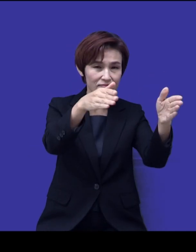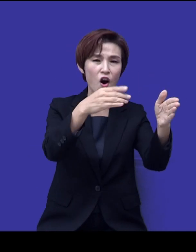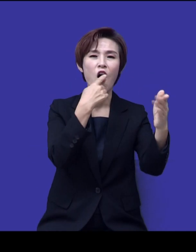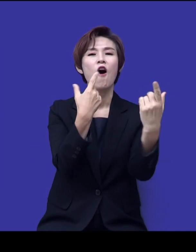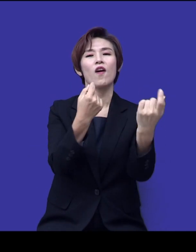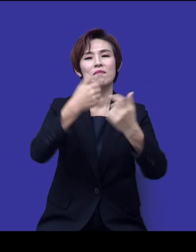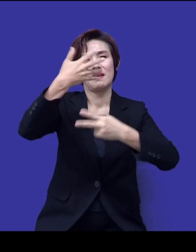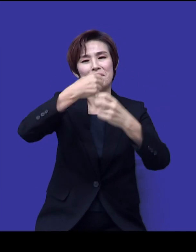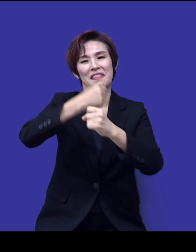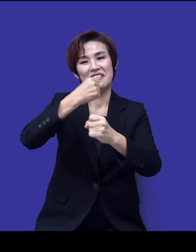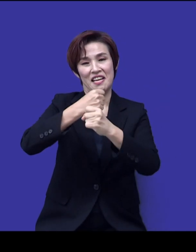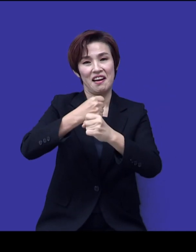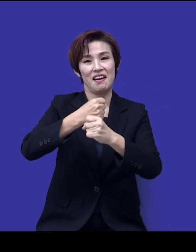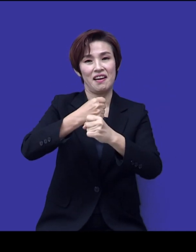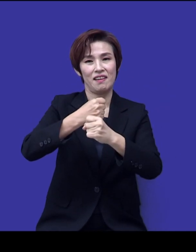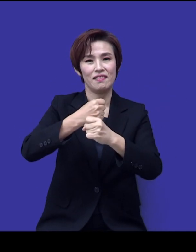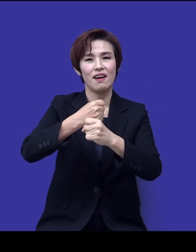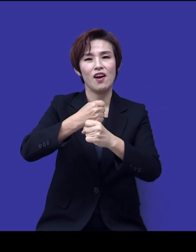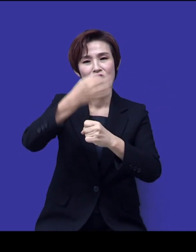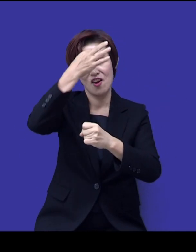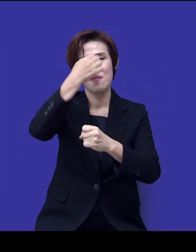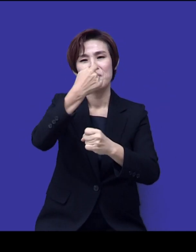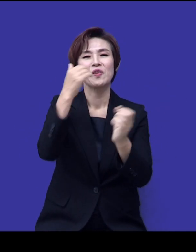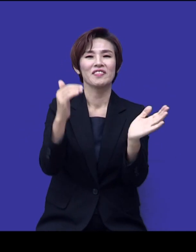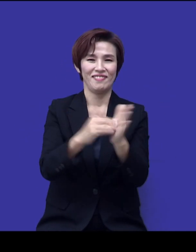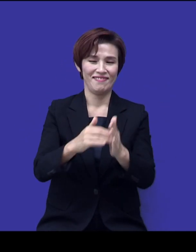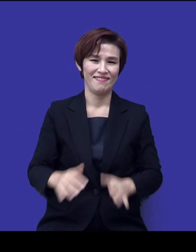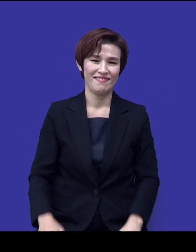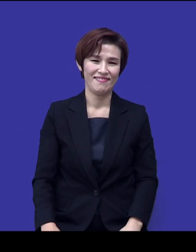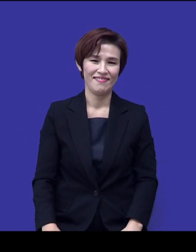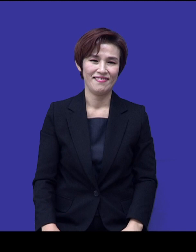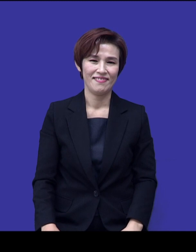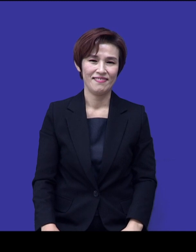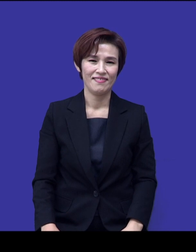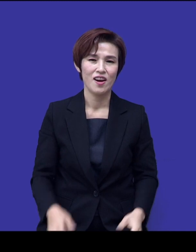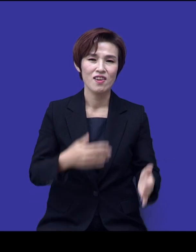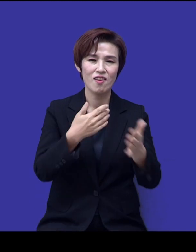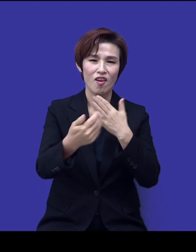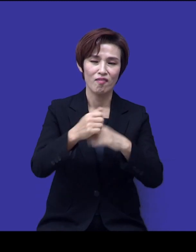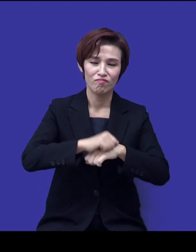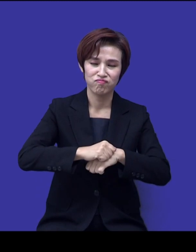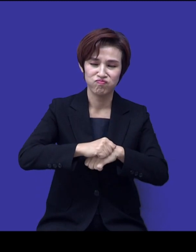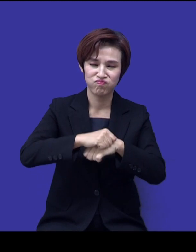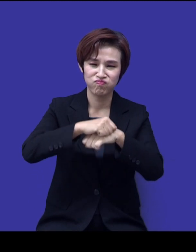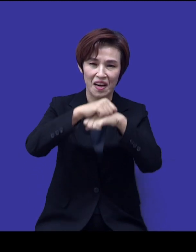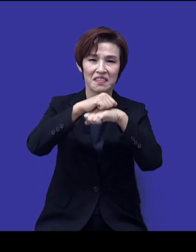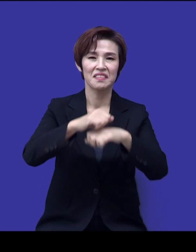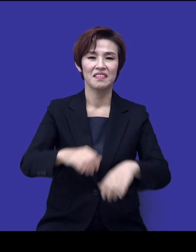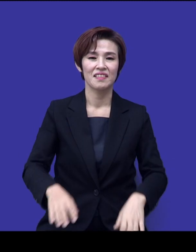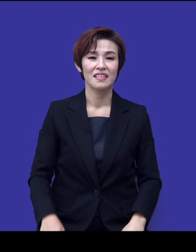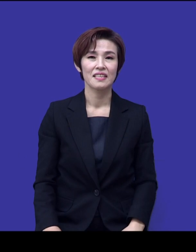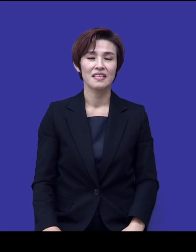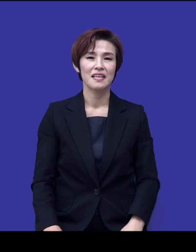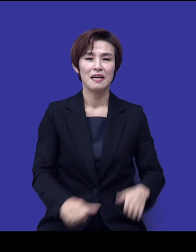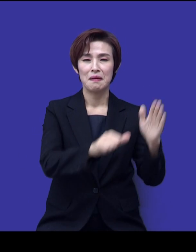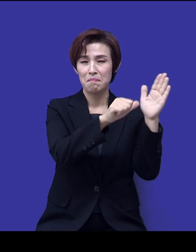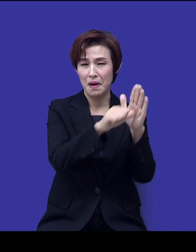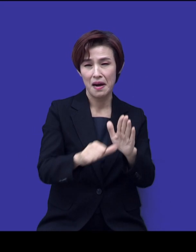예. 라디오에서 3년 있다가 드라마 왔죠. 예. 그 삼수의 기력입니다. 허세와 비겁.